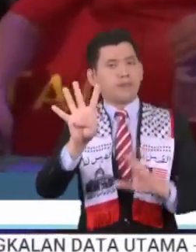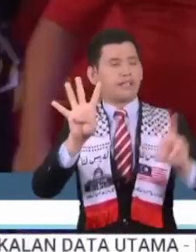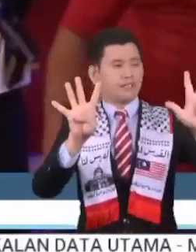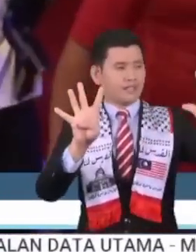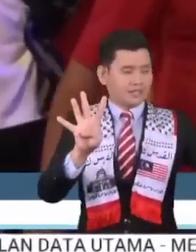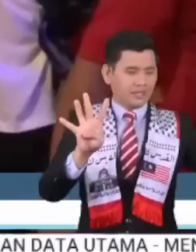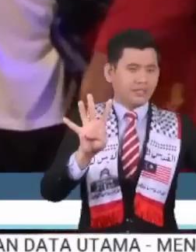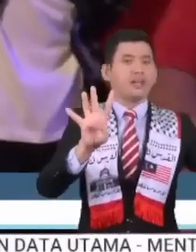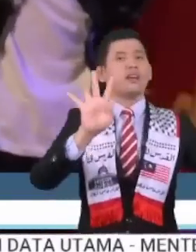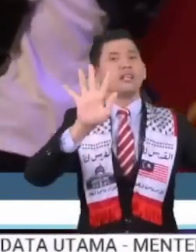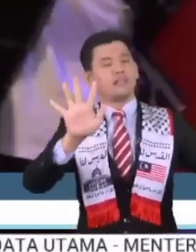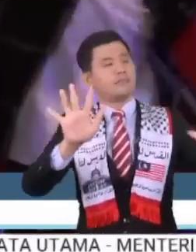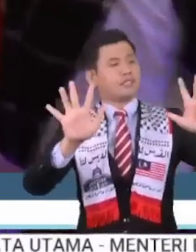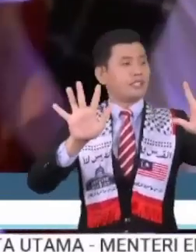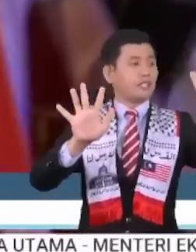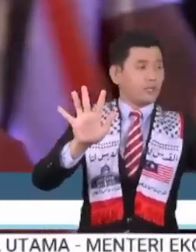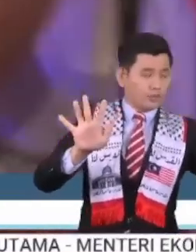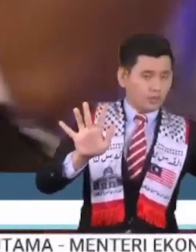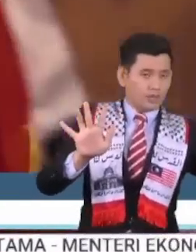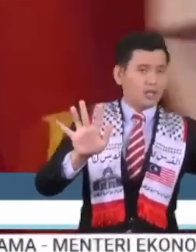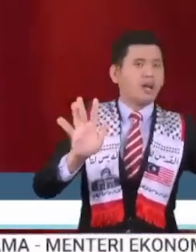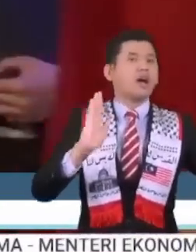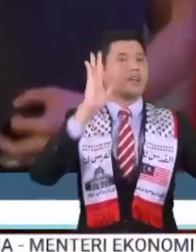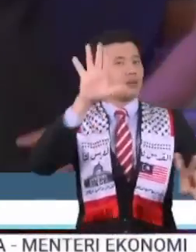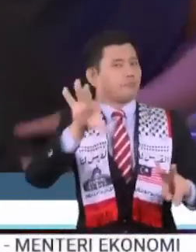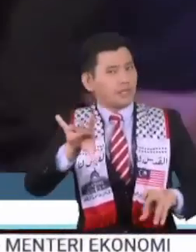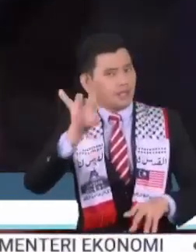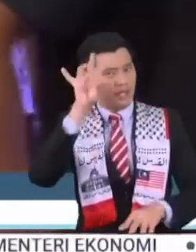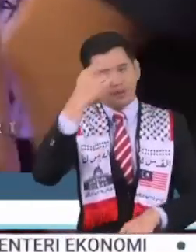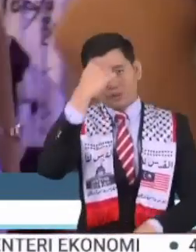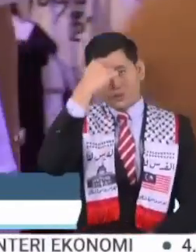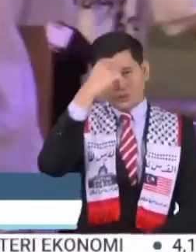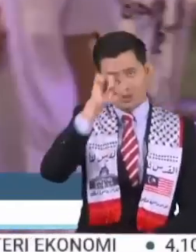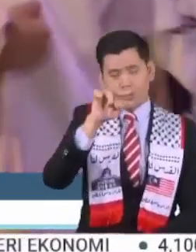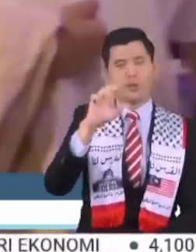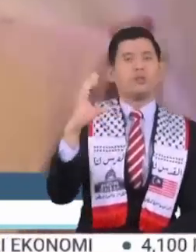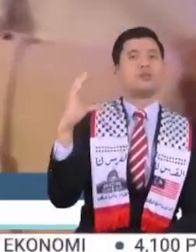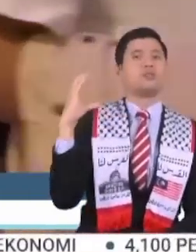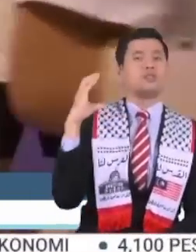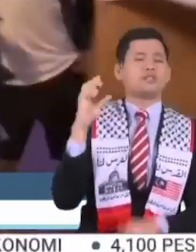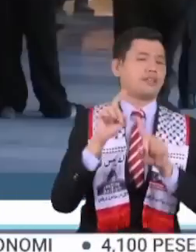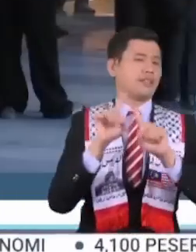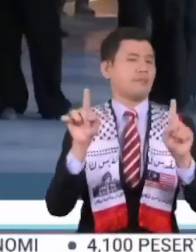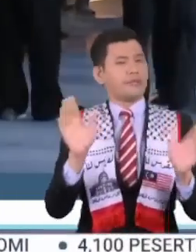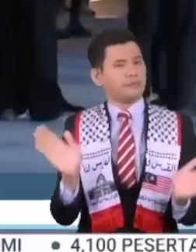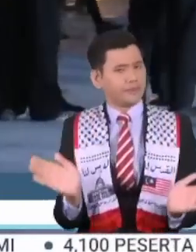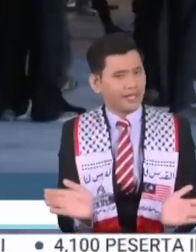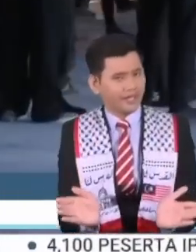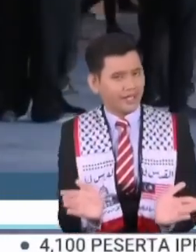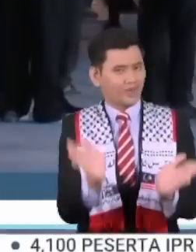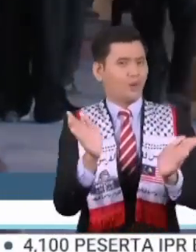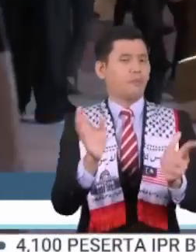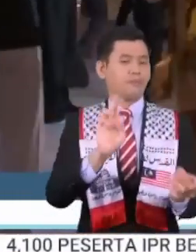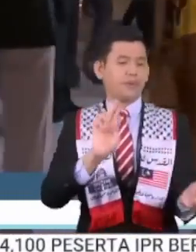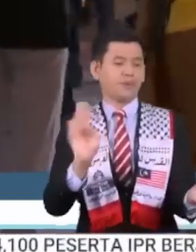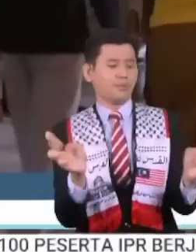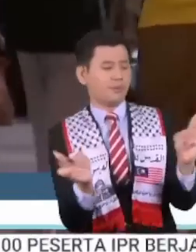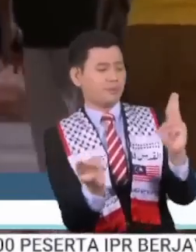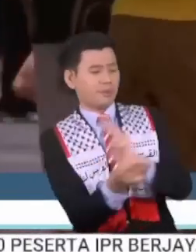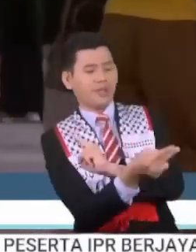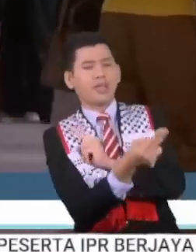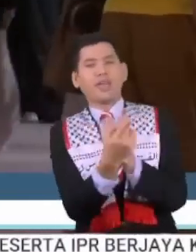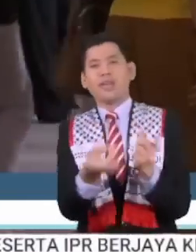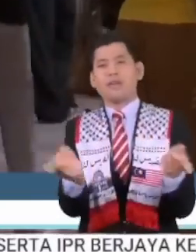ataupun 5-3-2 akan menjadi pilihan Kim Pan-gon malam ini. Namun semuanya bergantung kepada perubahan